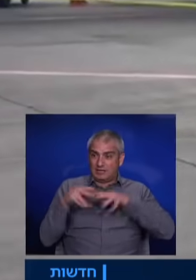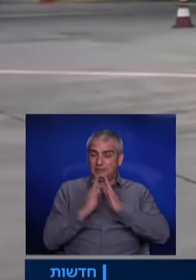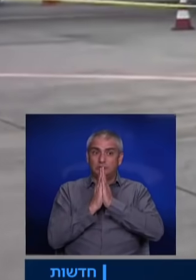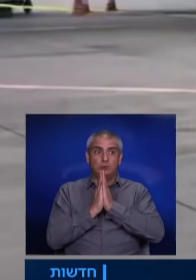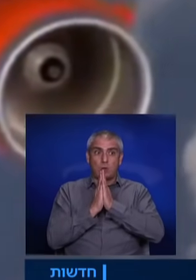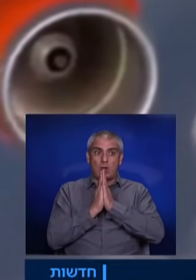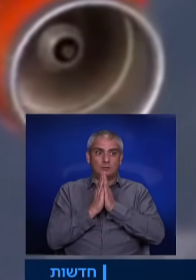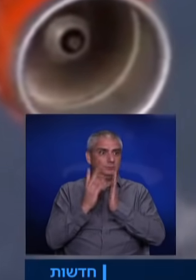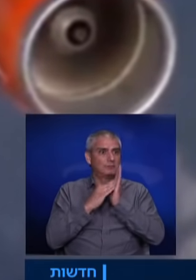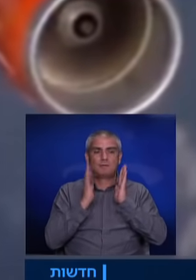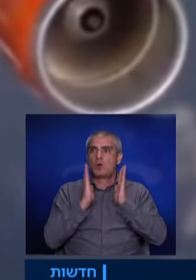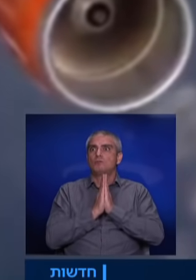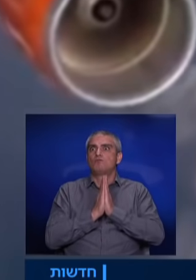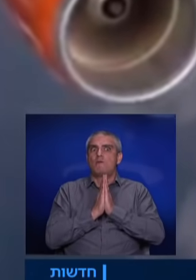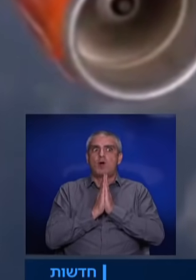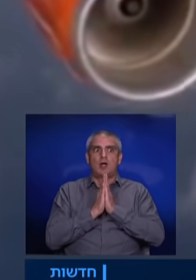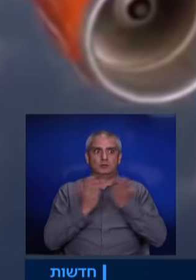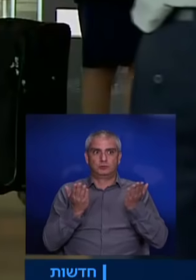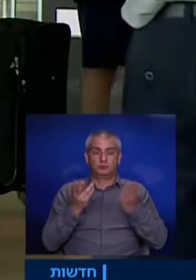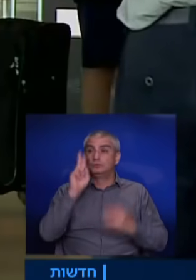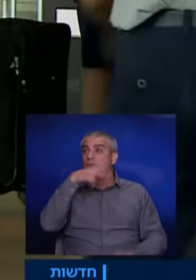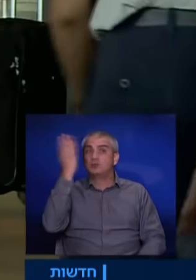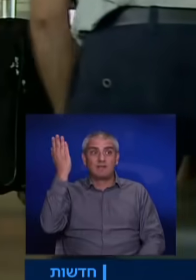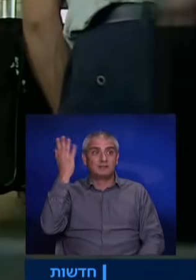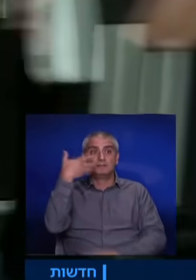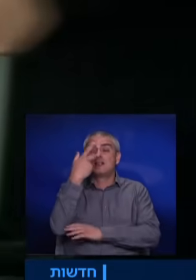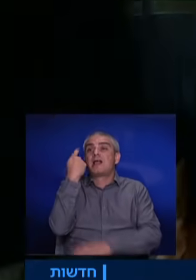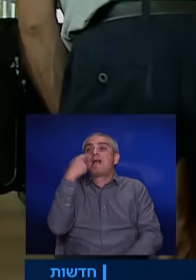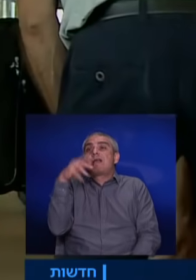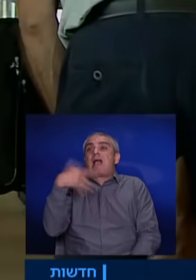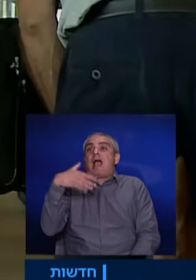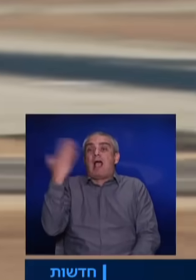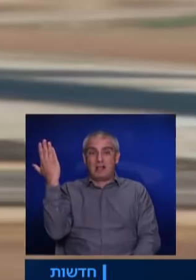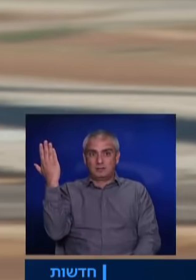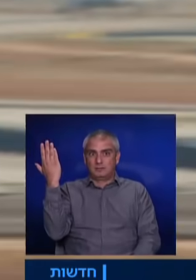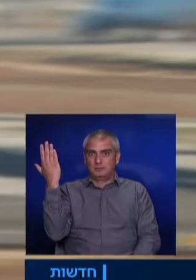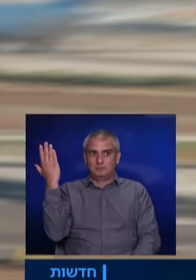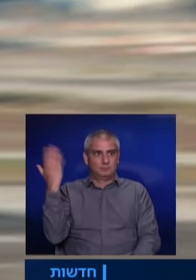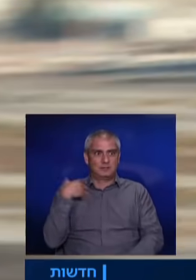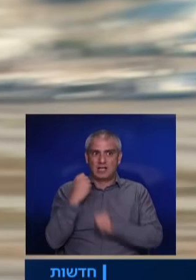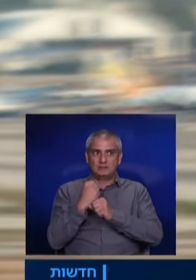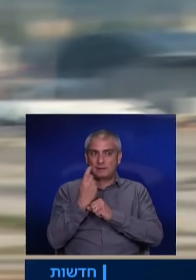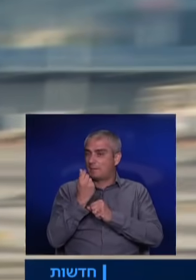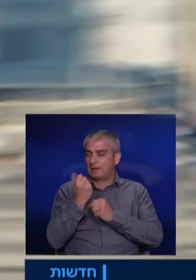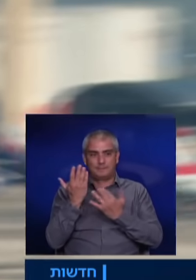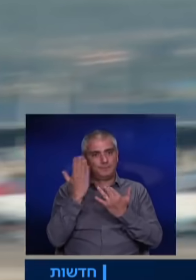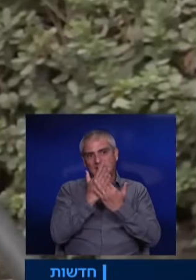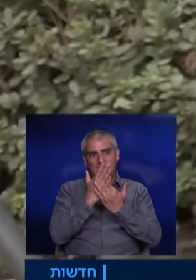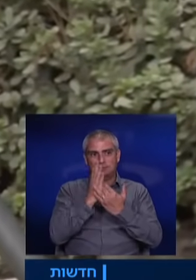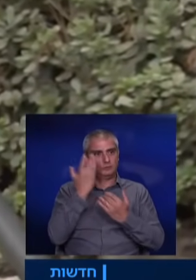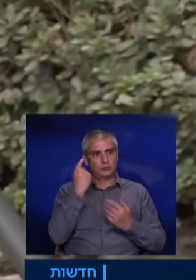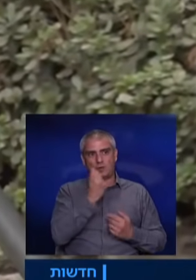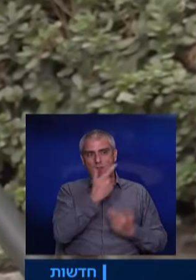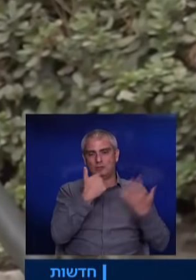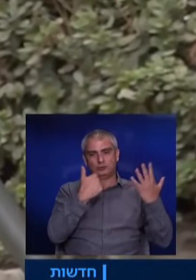שזה תאריך מאוד מאוד מבוקש, משוויץ, שהיא מדינה מאוד מאוד יקרה, ועשיתי את זה במחיר של חצי מה שעולה